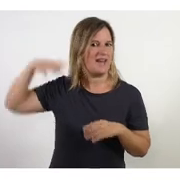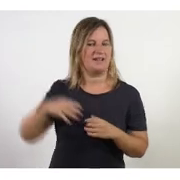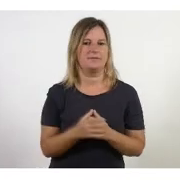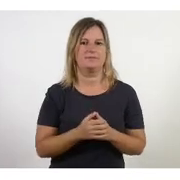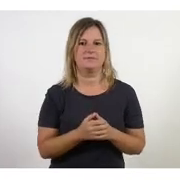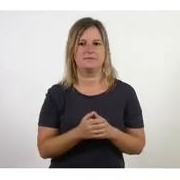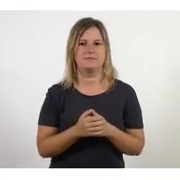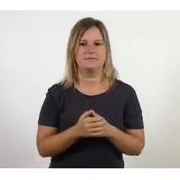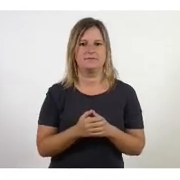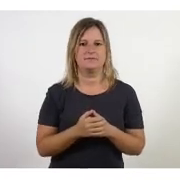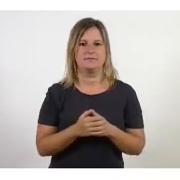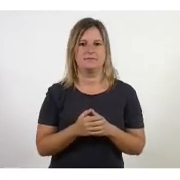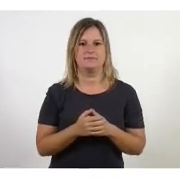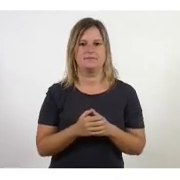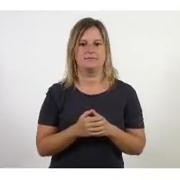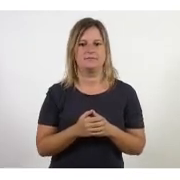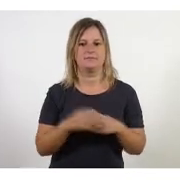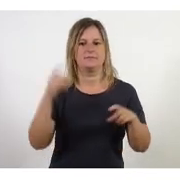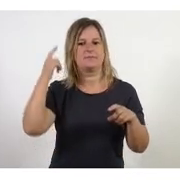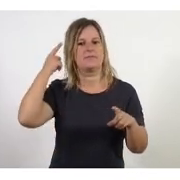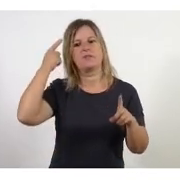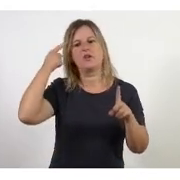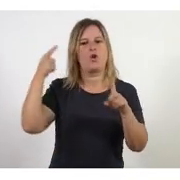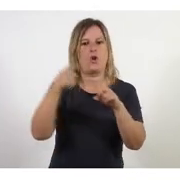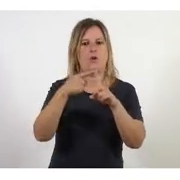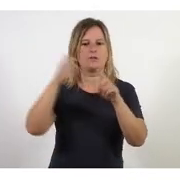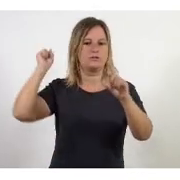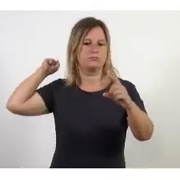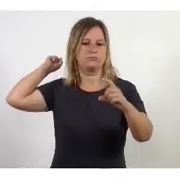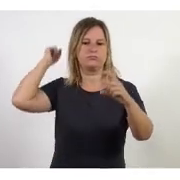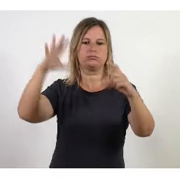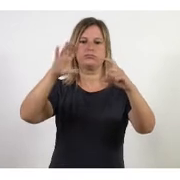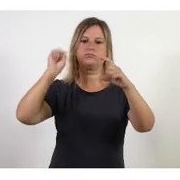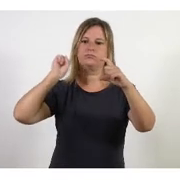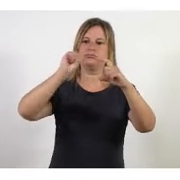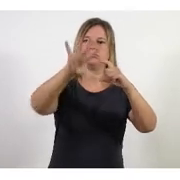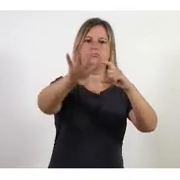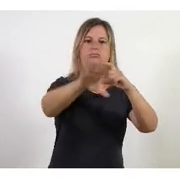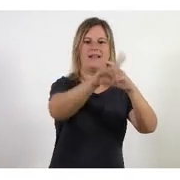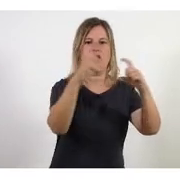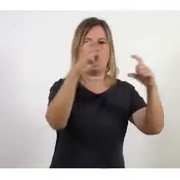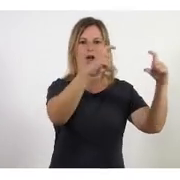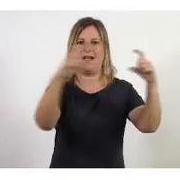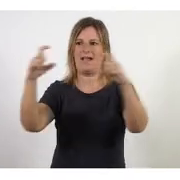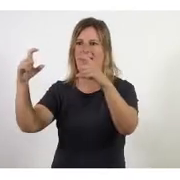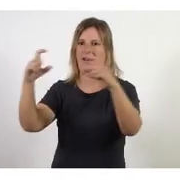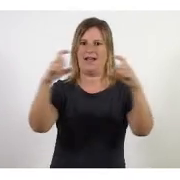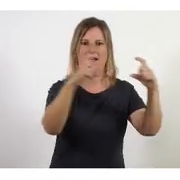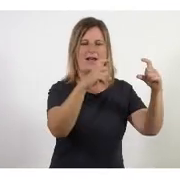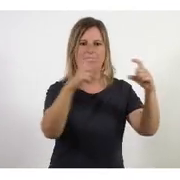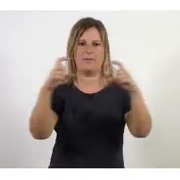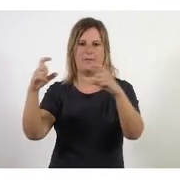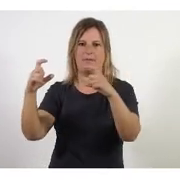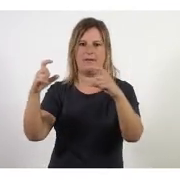de manera que estigui la llum disparant o il·luminant allò que tu estàs gravant, la tens a la teva esquena. La llum és un problema quan no n'hi